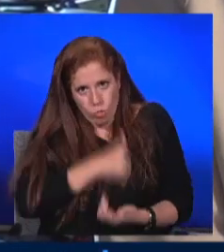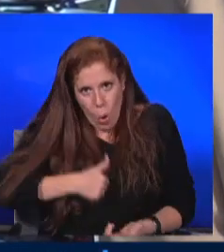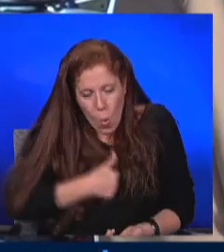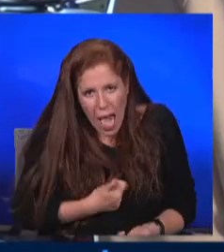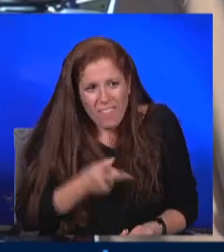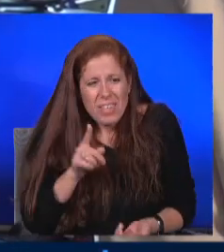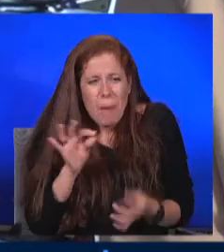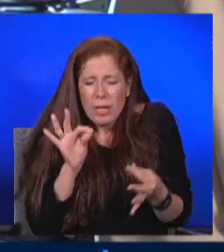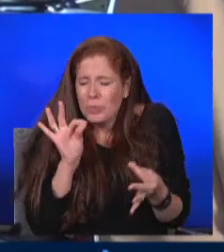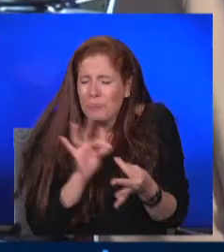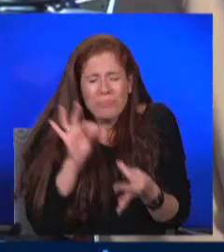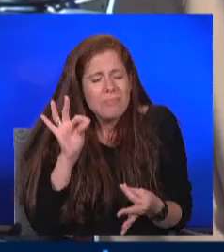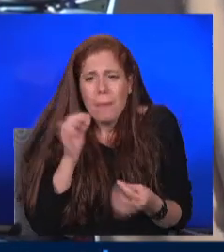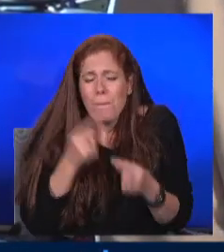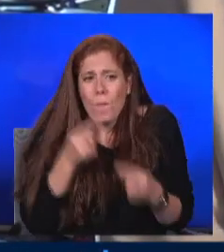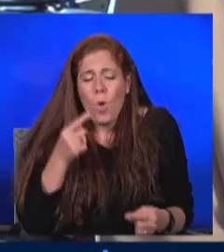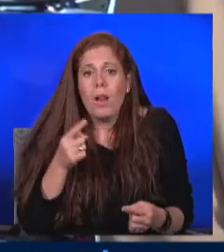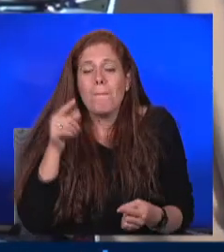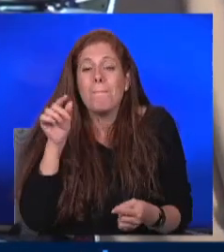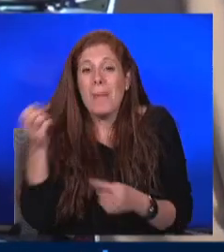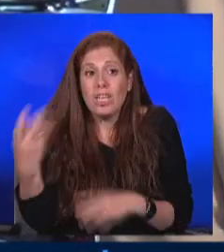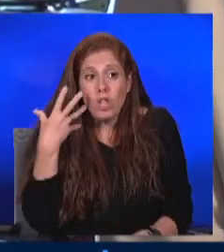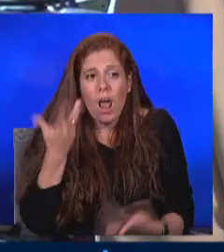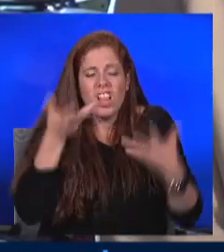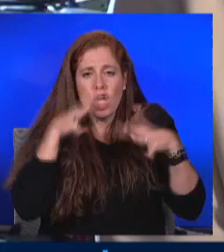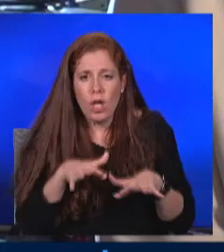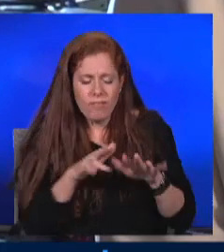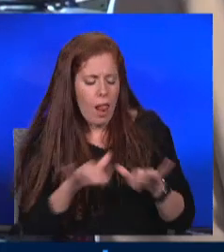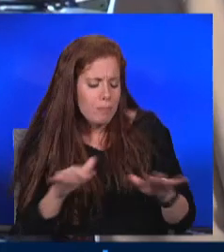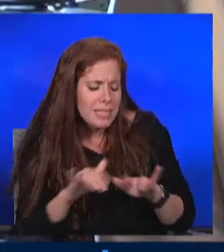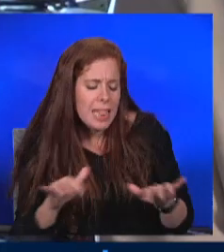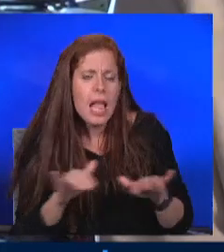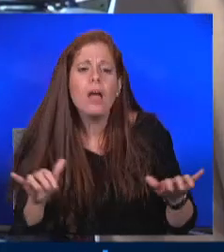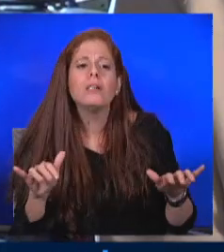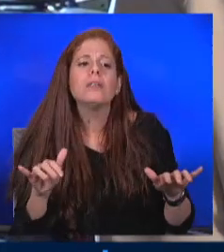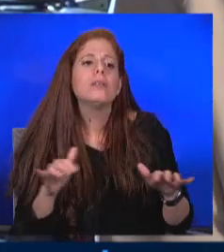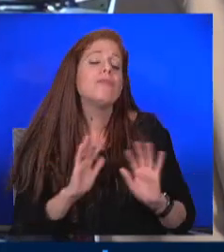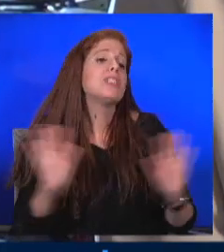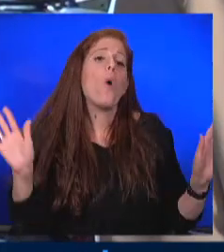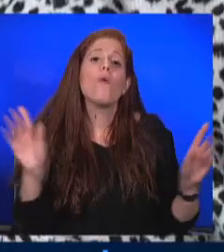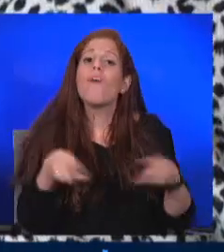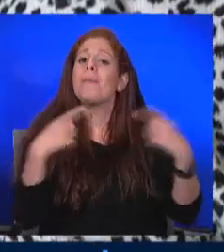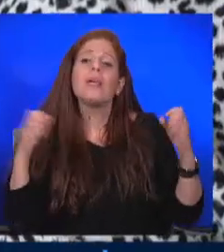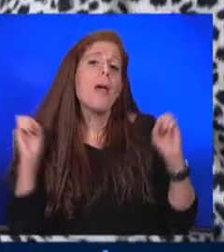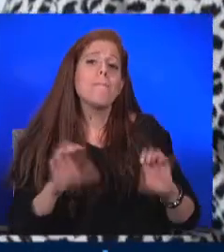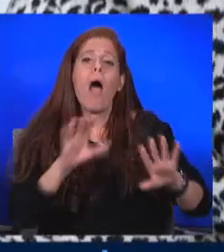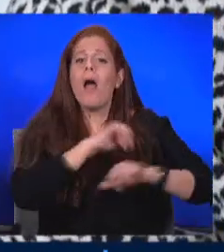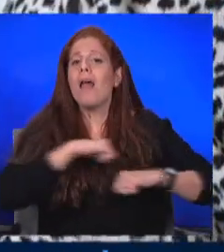בול, ופשוט התיישבתי ברגע ששלחה לי את זה, התיישבתי על הפסנתר, זהו, אני פשוט באה המנגינה.